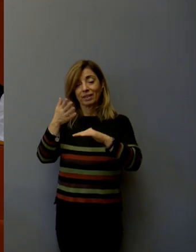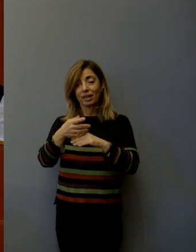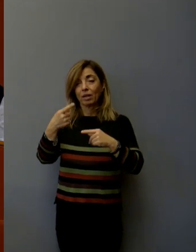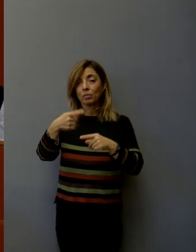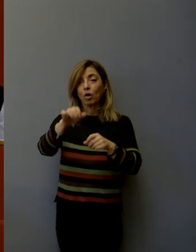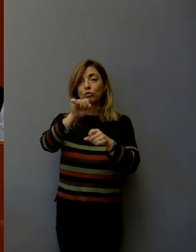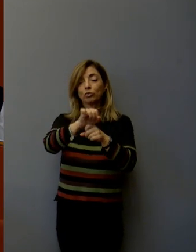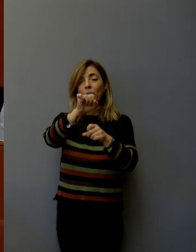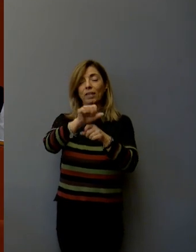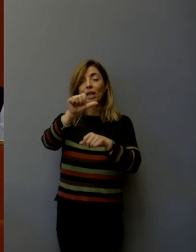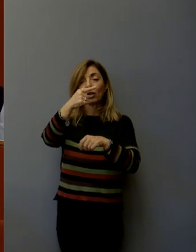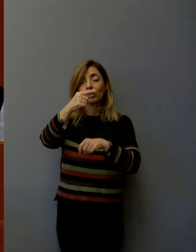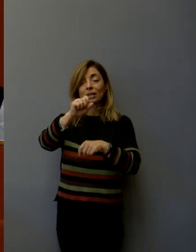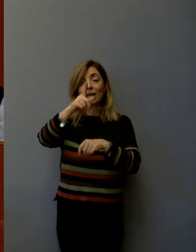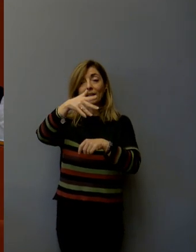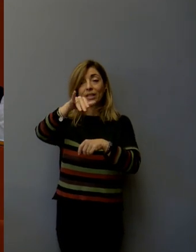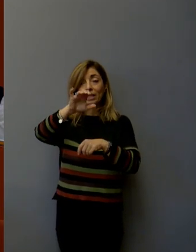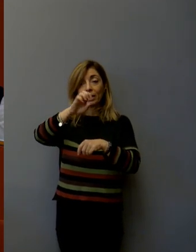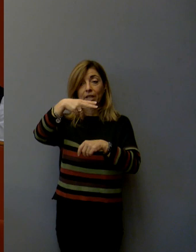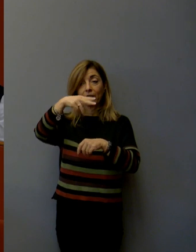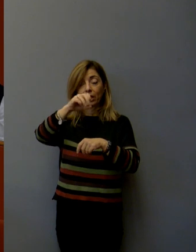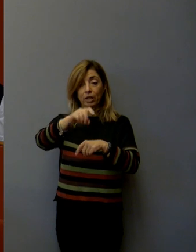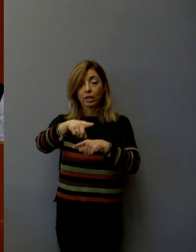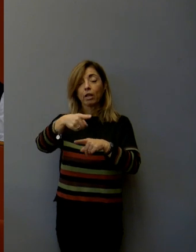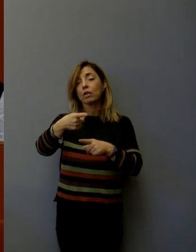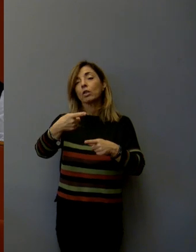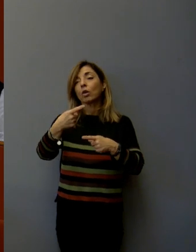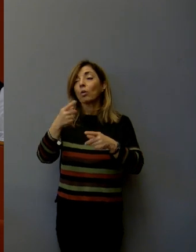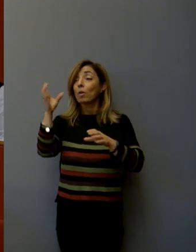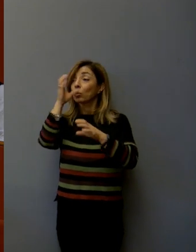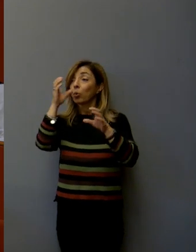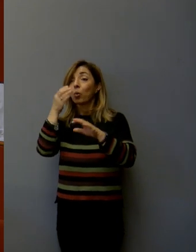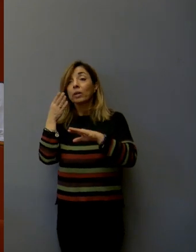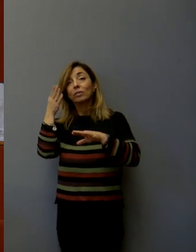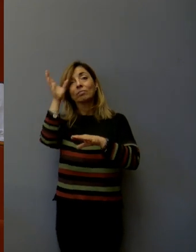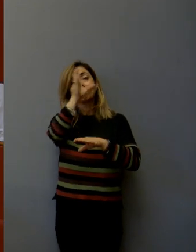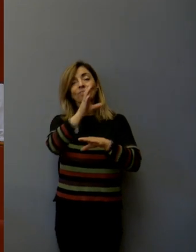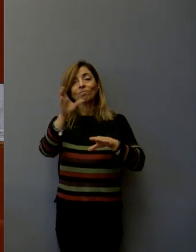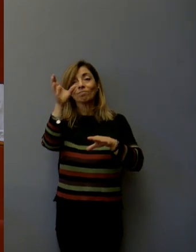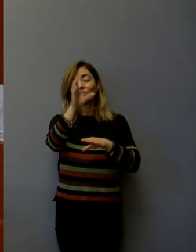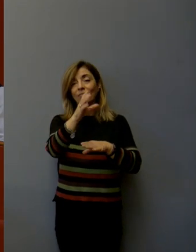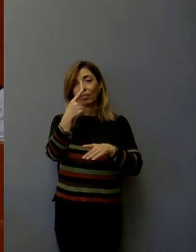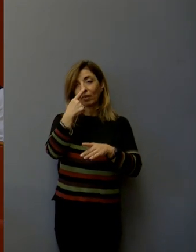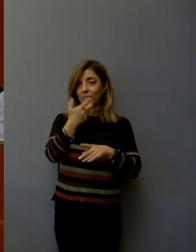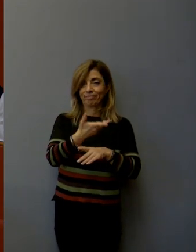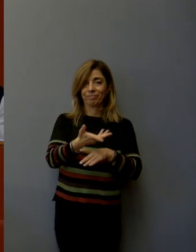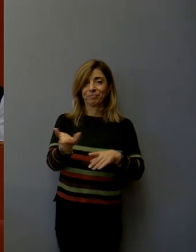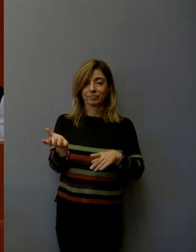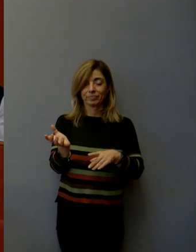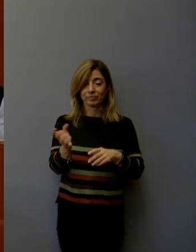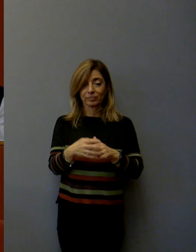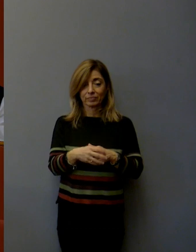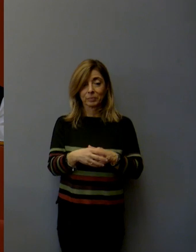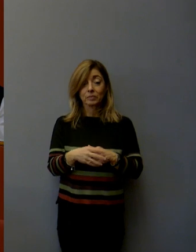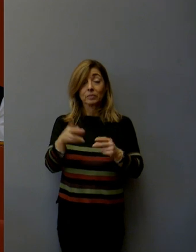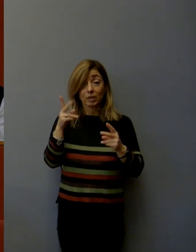Monumentale di Staglieno la degna presentazione dello stesso ai turisti chiamati a visitare uno dei cimiteri più belli del mondo perché abbiamo anche questo ci